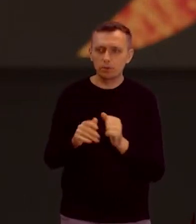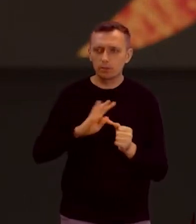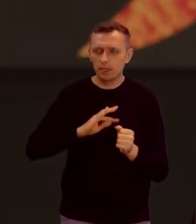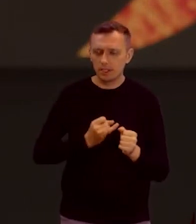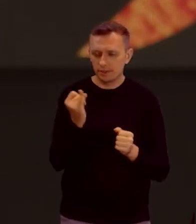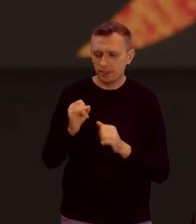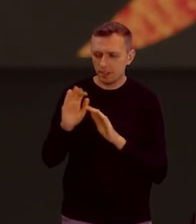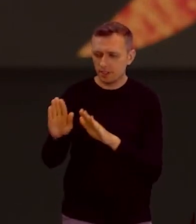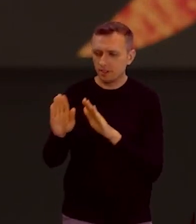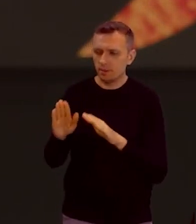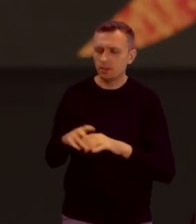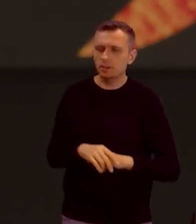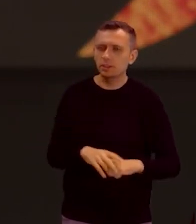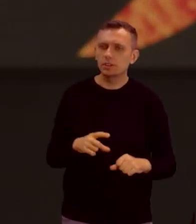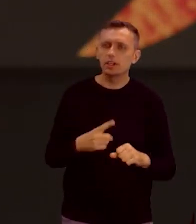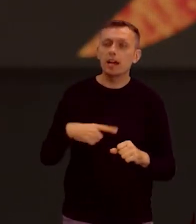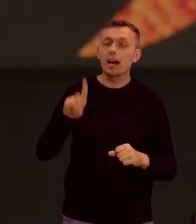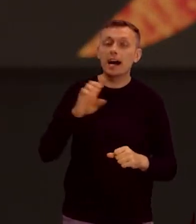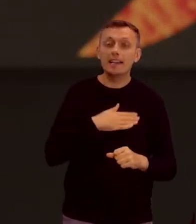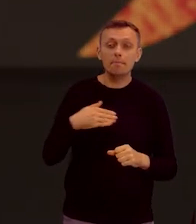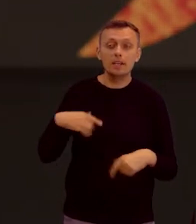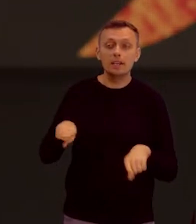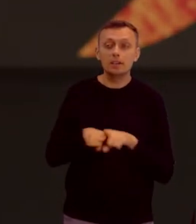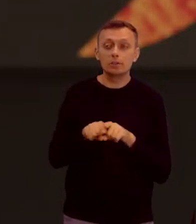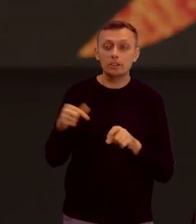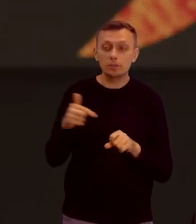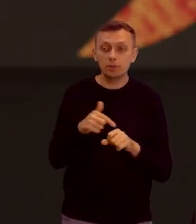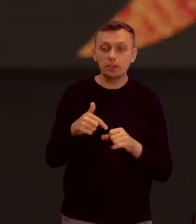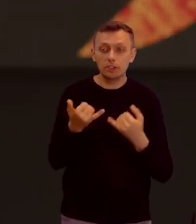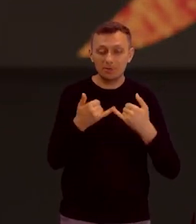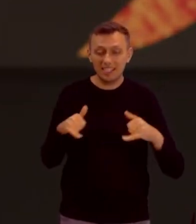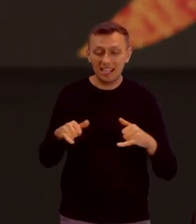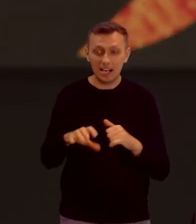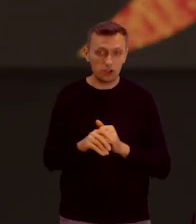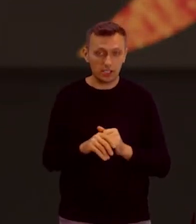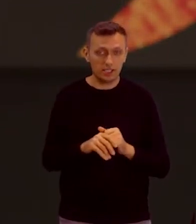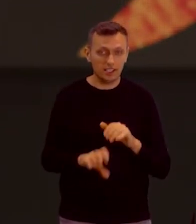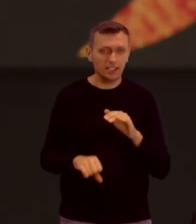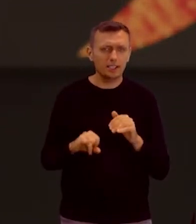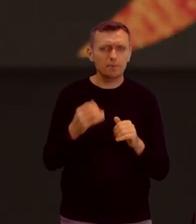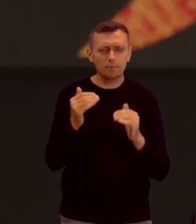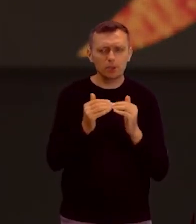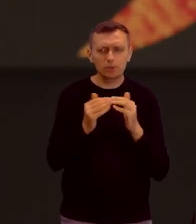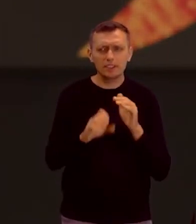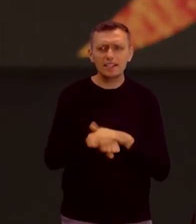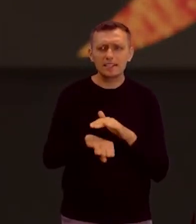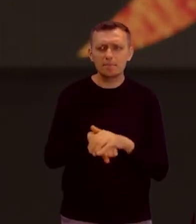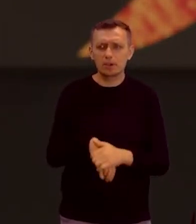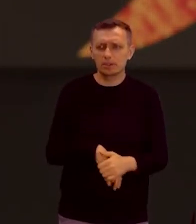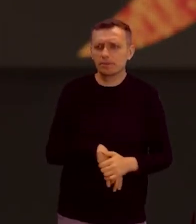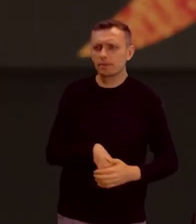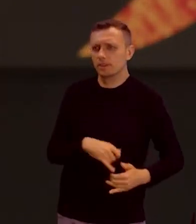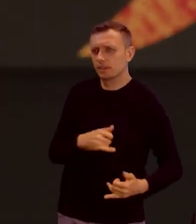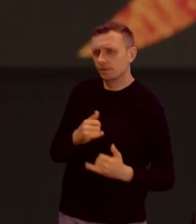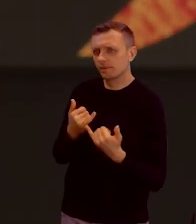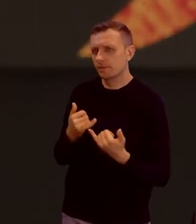Przepraszam za tę ilustrację sportową, ale wytłumaczę się z tego. Gra w obronie oznacza nadzieję, że